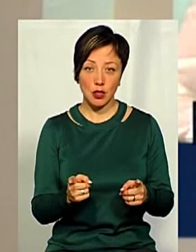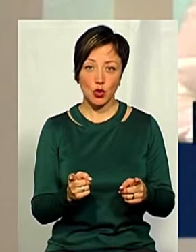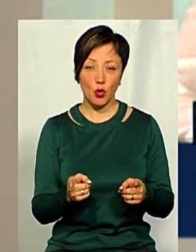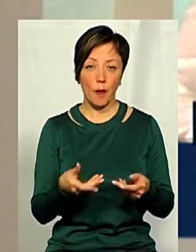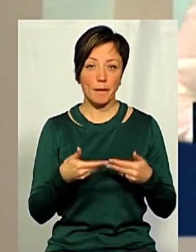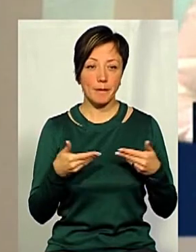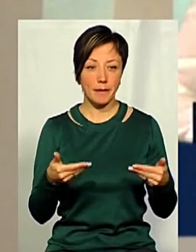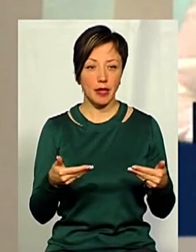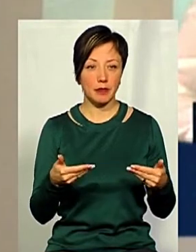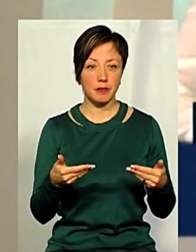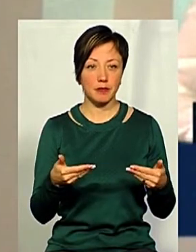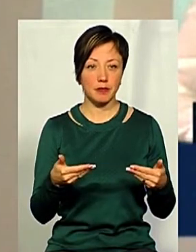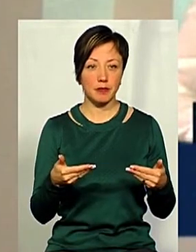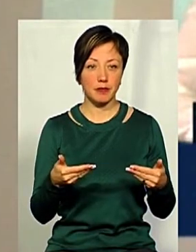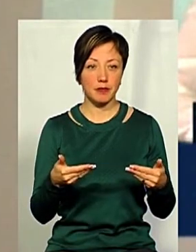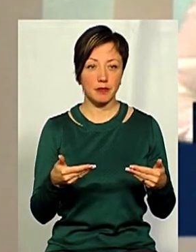ми